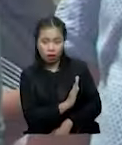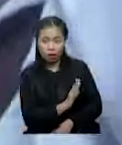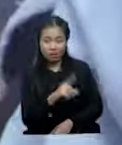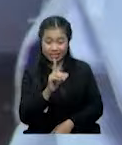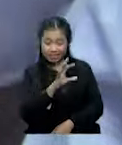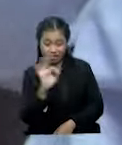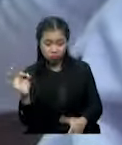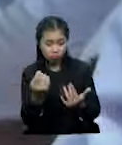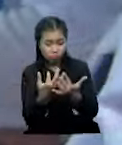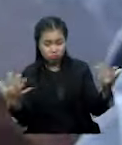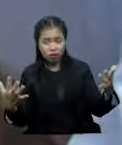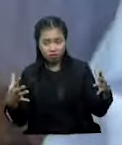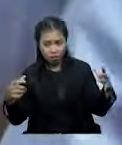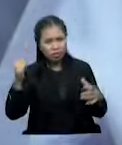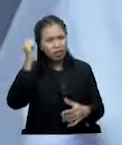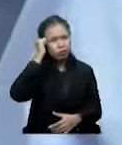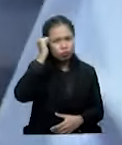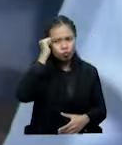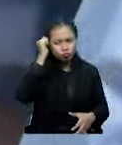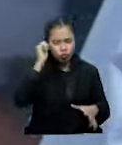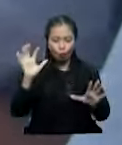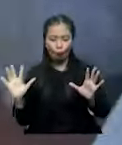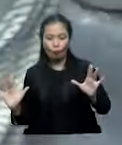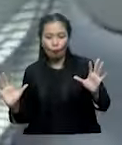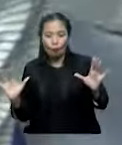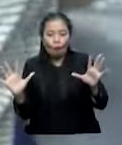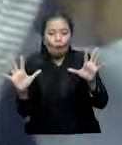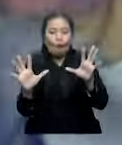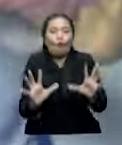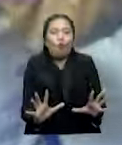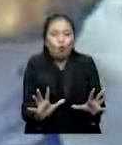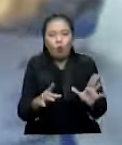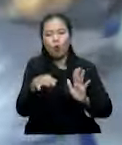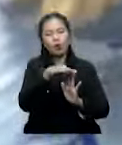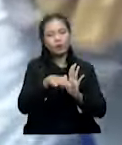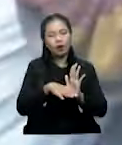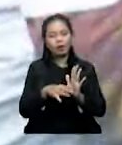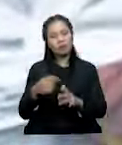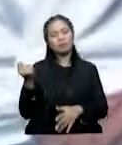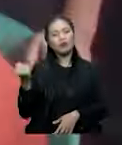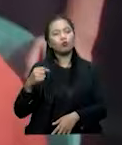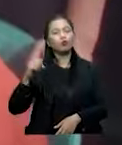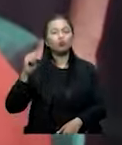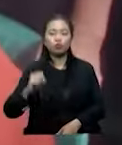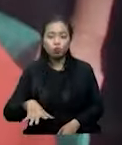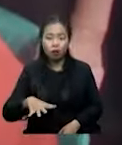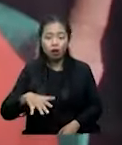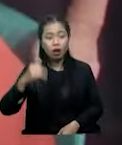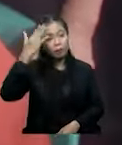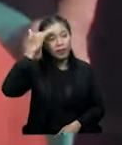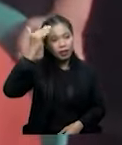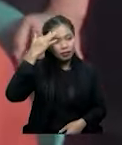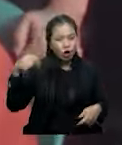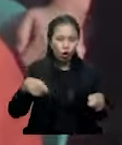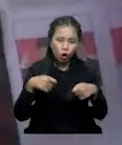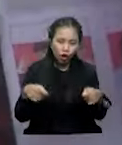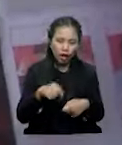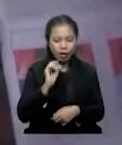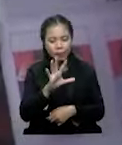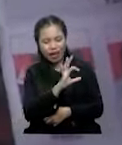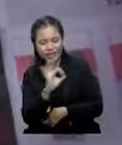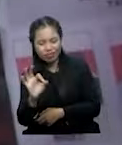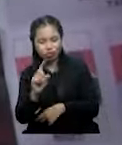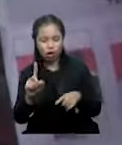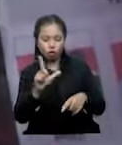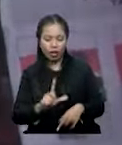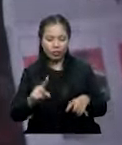didominasi emak-emak ini berbondong-bondong untuk hadir dalam bazar minyak goreng murah seharga Rp5.000, sekaligus pengecekan kesehatan gratis untuk